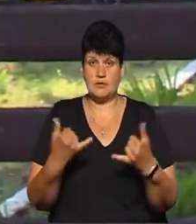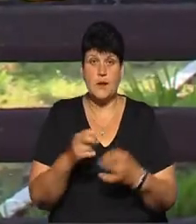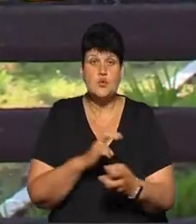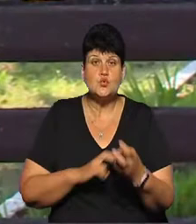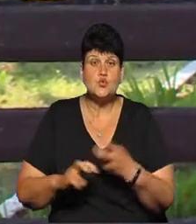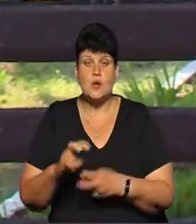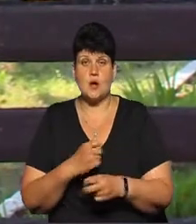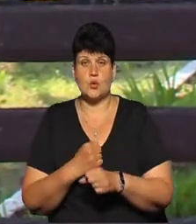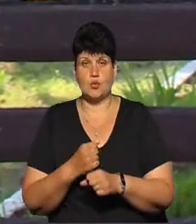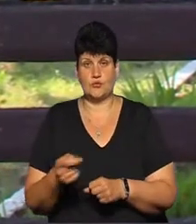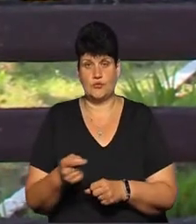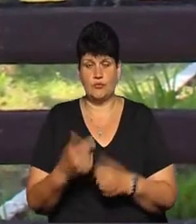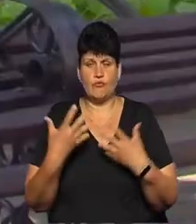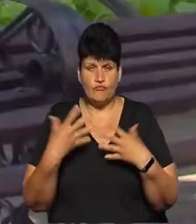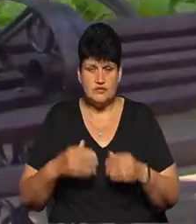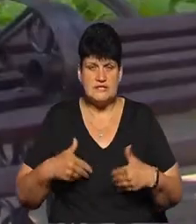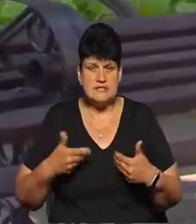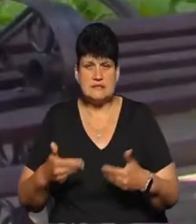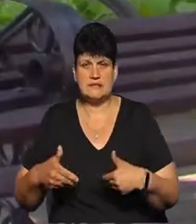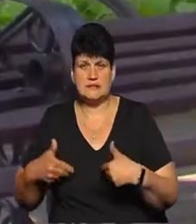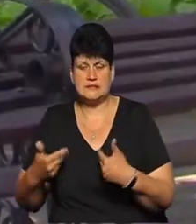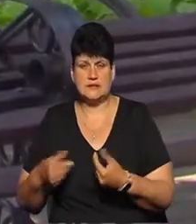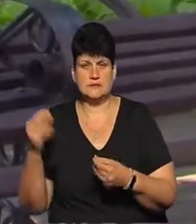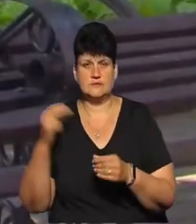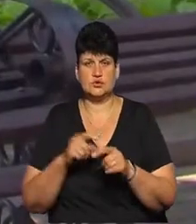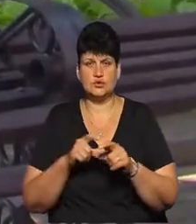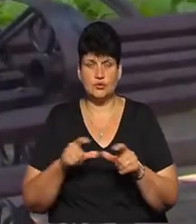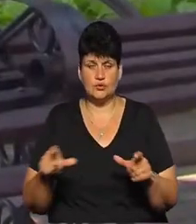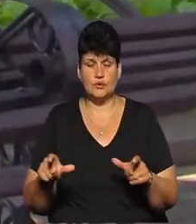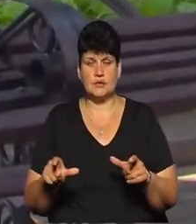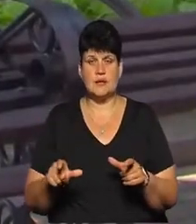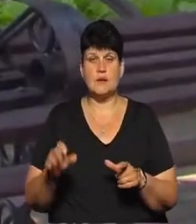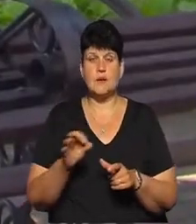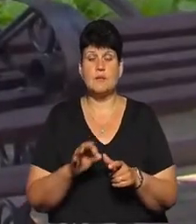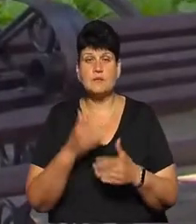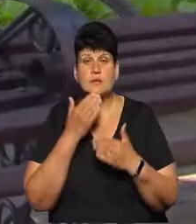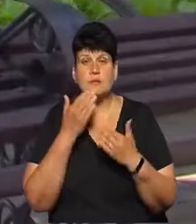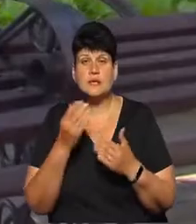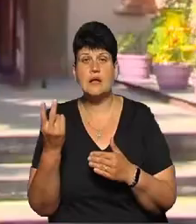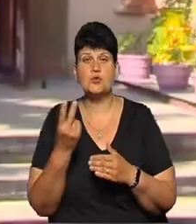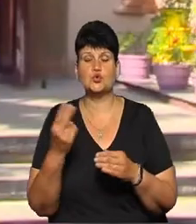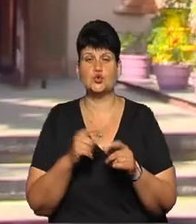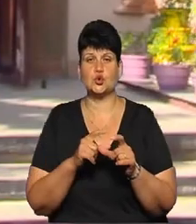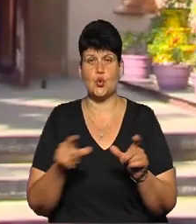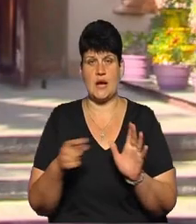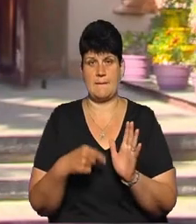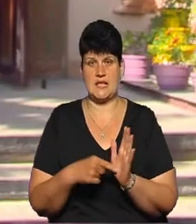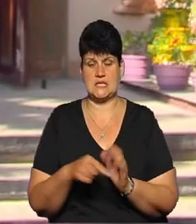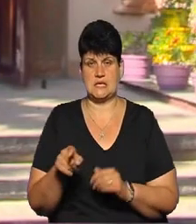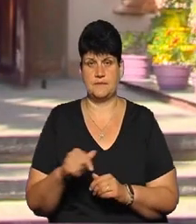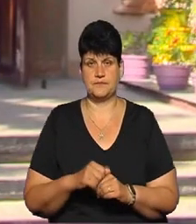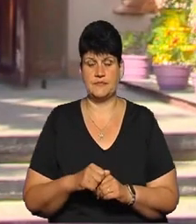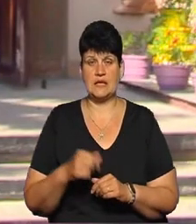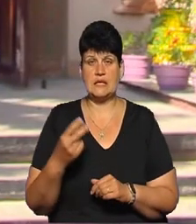Тернополі. Уже зверталась у декілька навчальних закладів, зокрема про вакансію запитувала у другій школі міста. 25